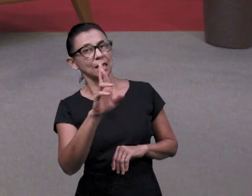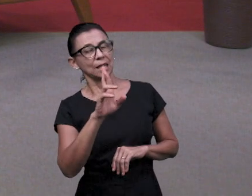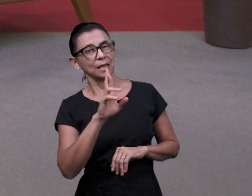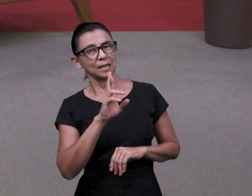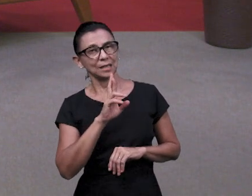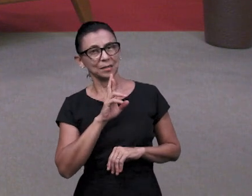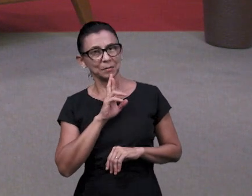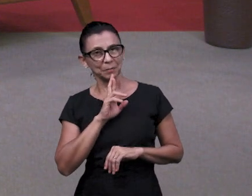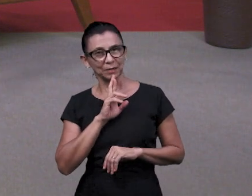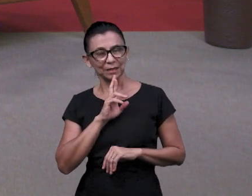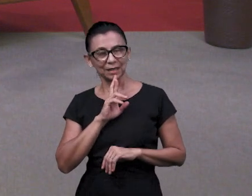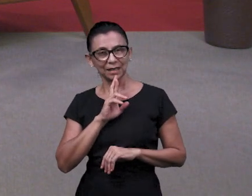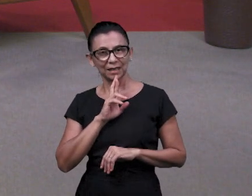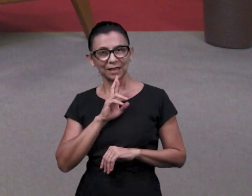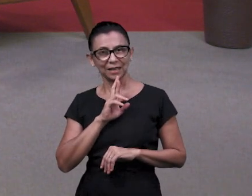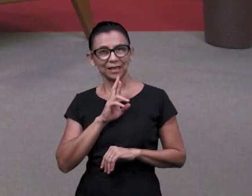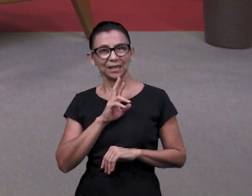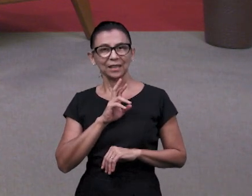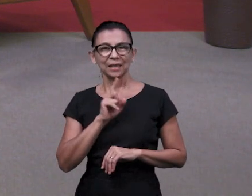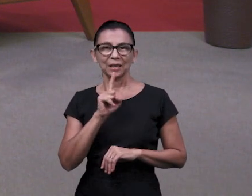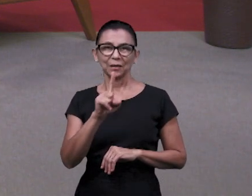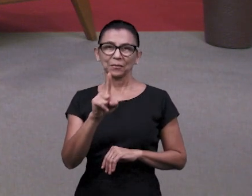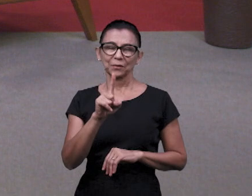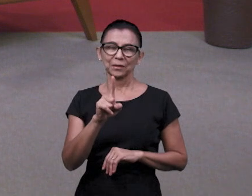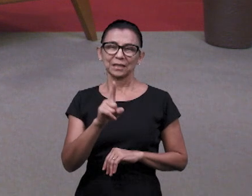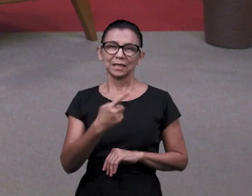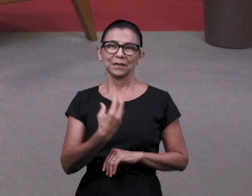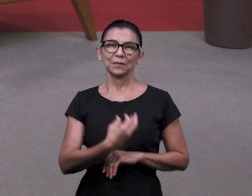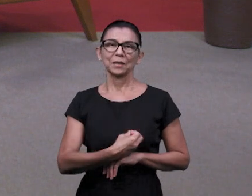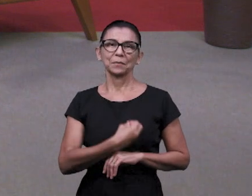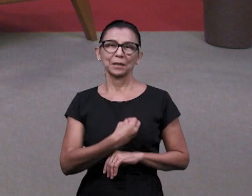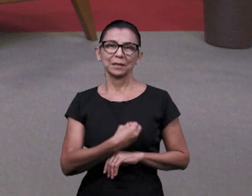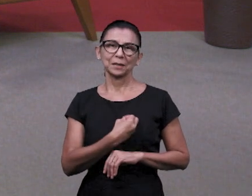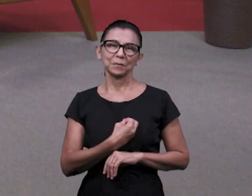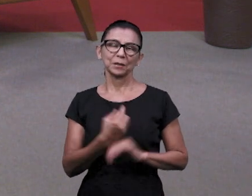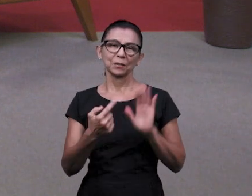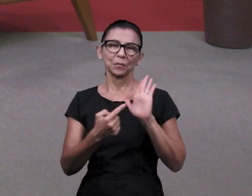vous participez de la programmation. Nous allons avoir le